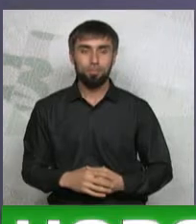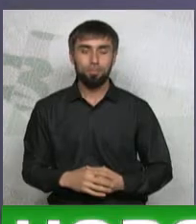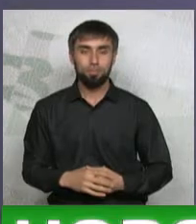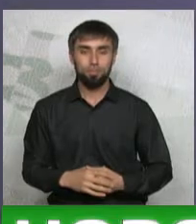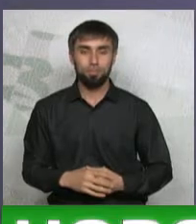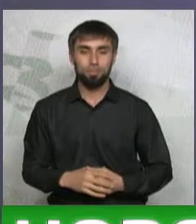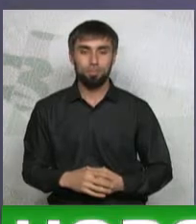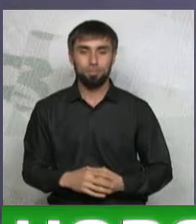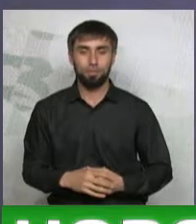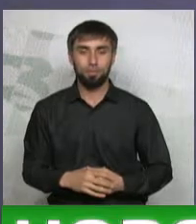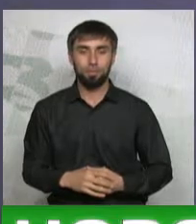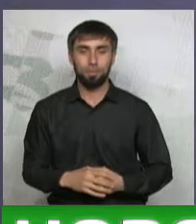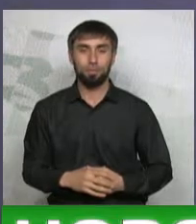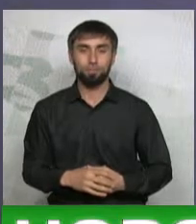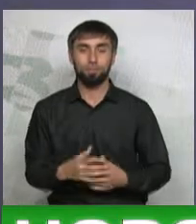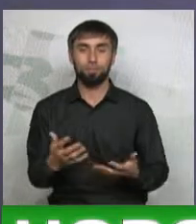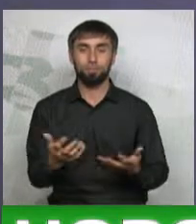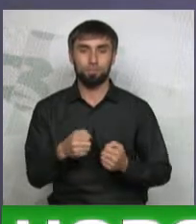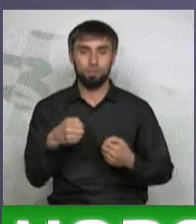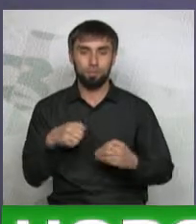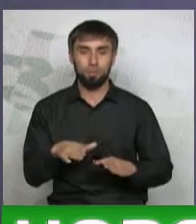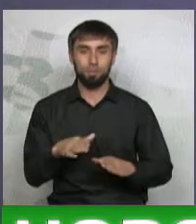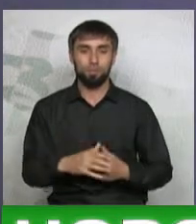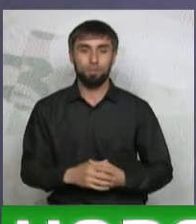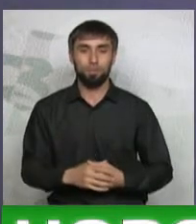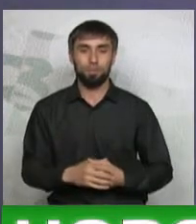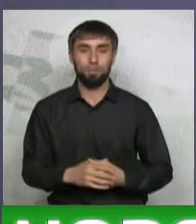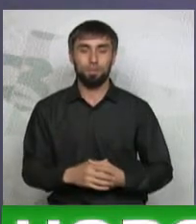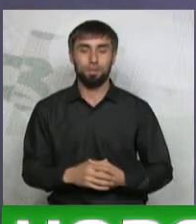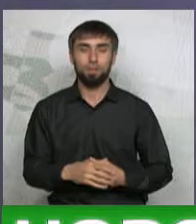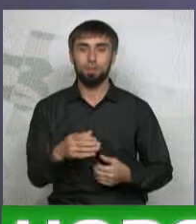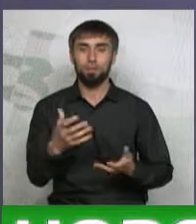Было принято решение по льготной ипотеке для